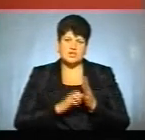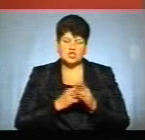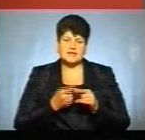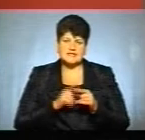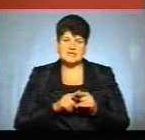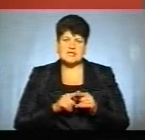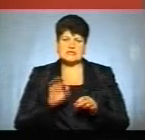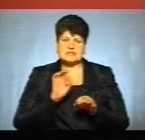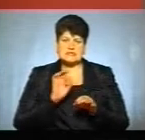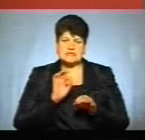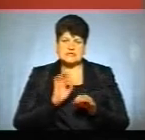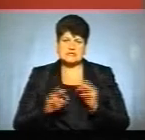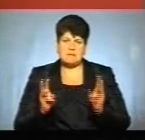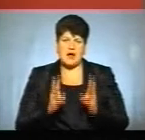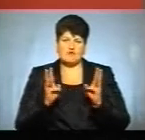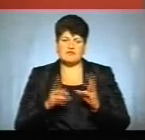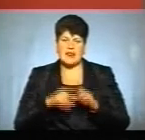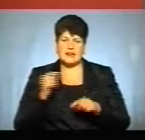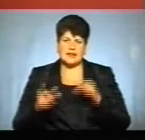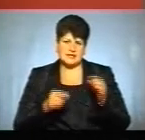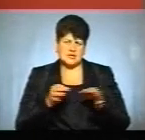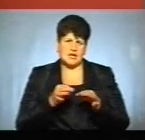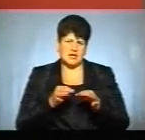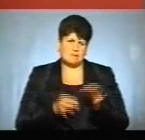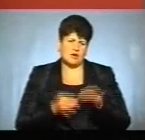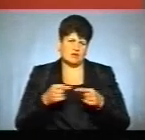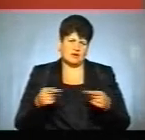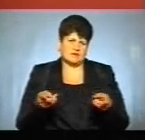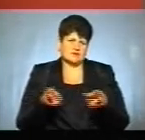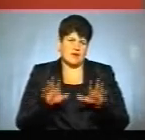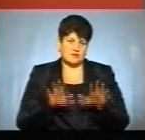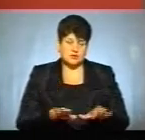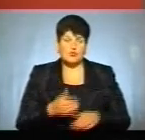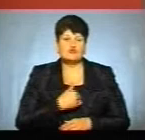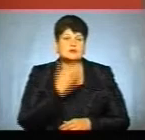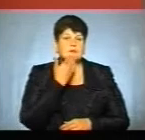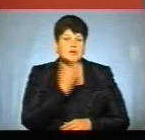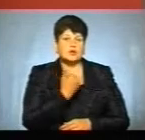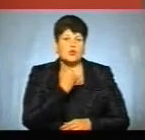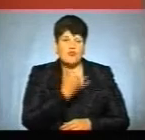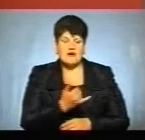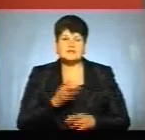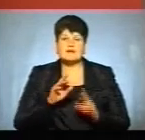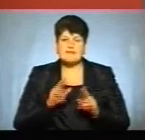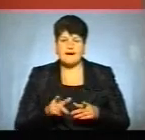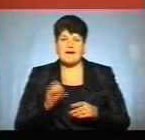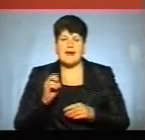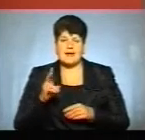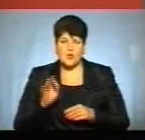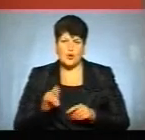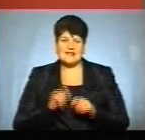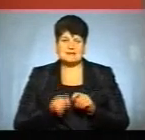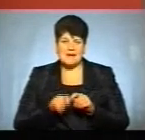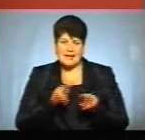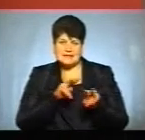спалювання листя і природних залишків інших. У вас хочу запитати, як екологічна інспекція безпосередньо стежить